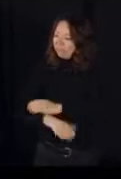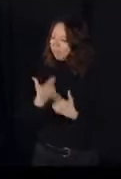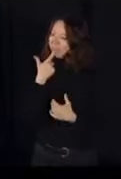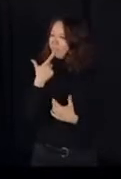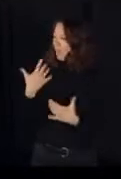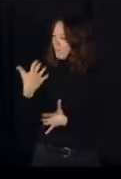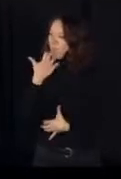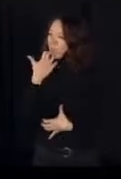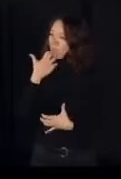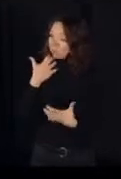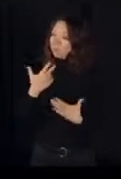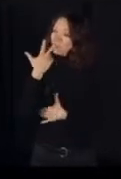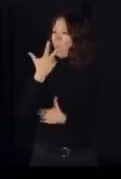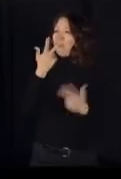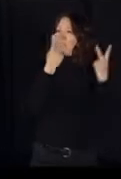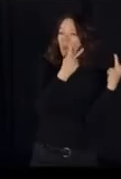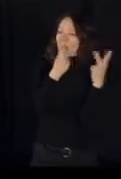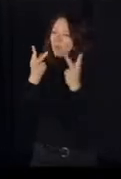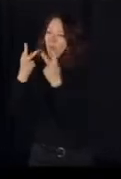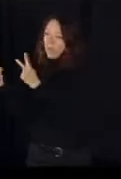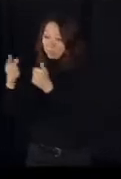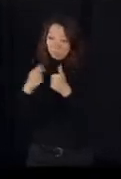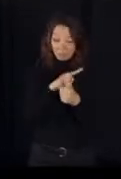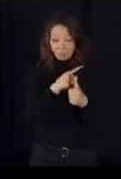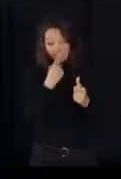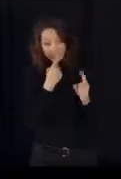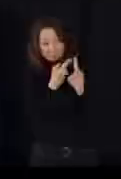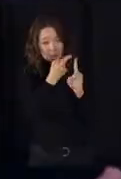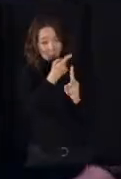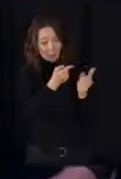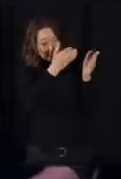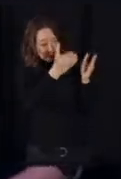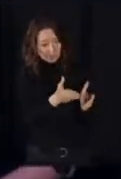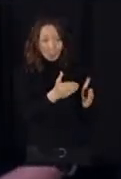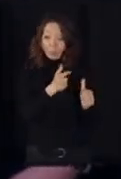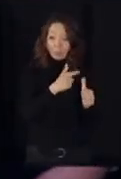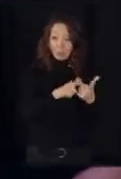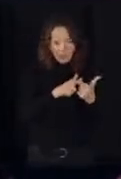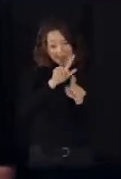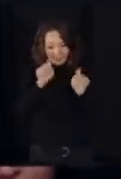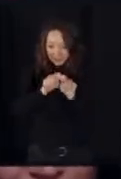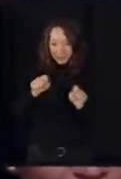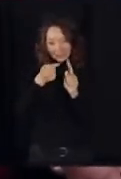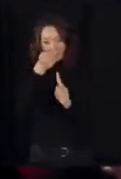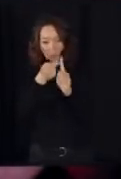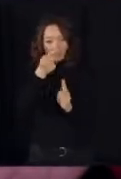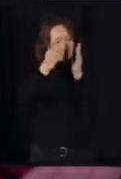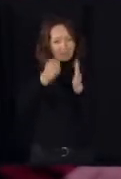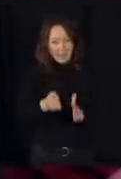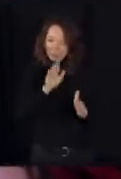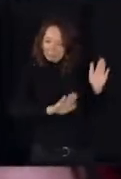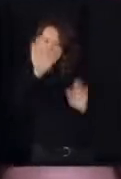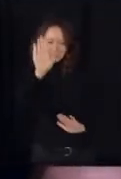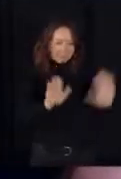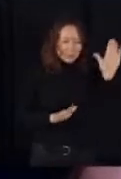toujours autour de trois grandes valeurs. La singularité des personnes, le respect des singularités, quel que soit notre